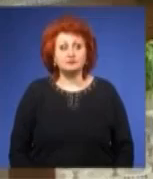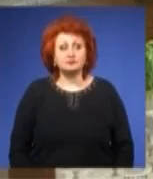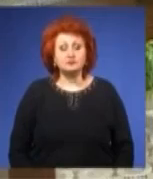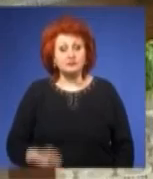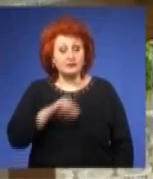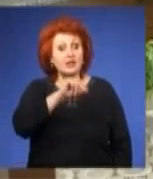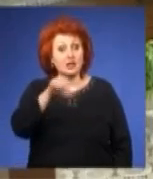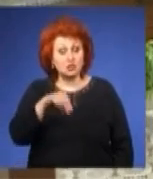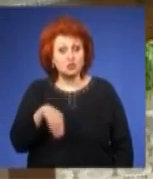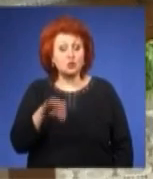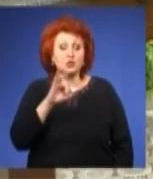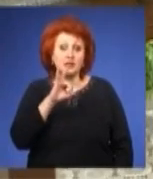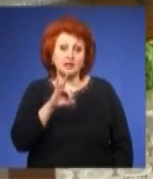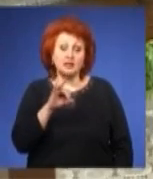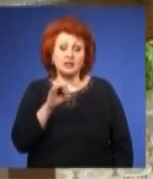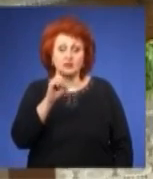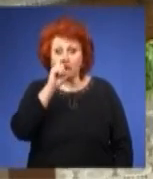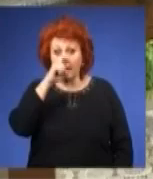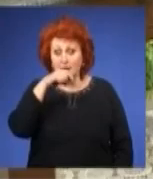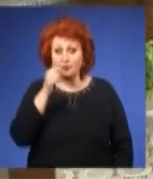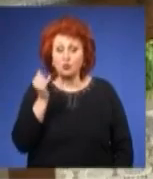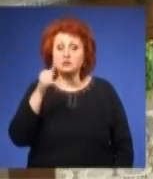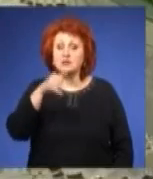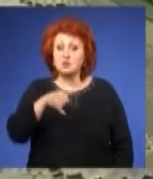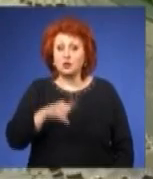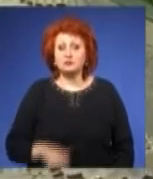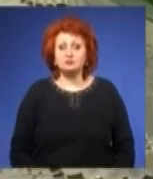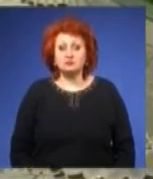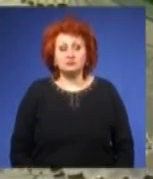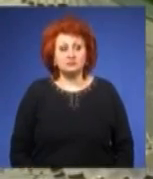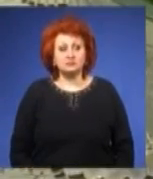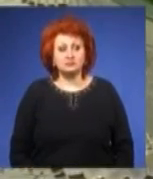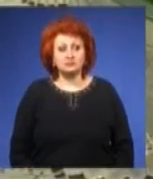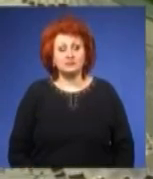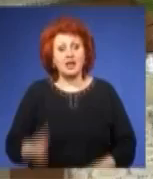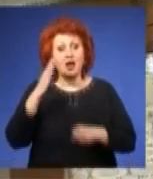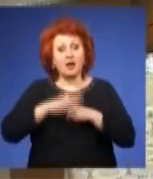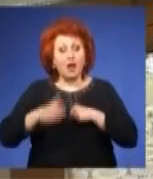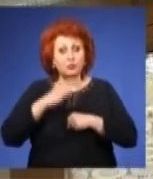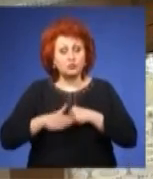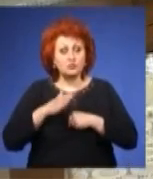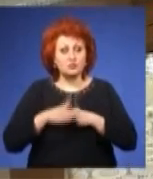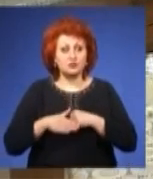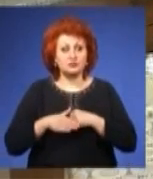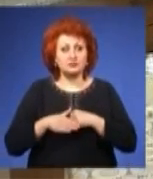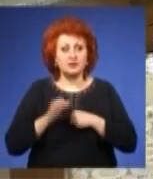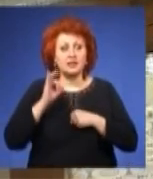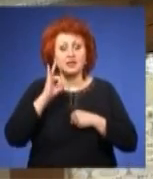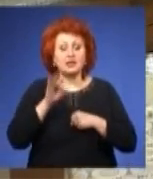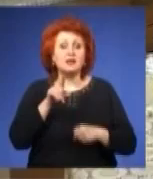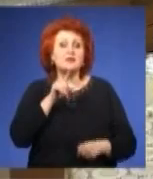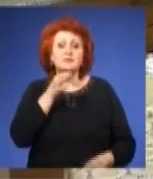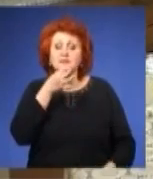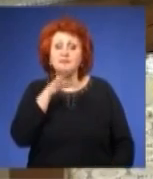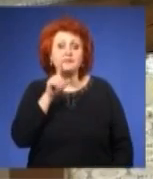перца. Соль, ну и сок лимона. Я заправляю салат соком лимона. Нарежем пекинскую капусту.